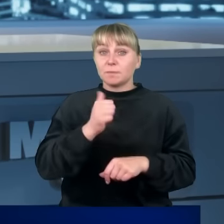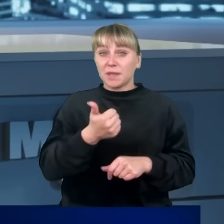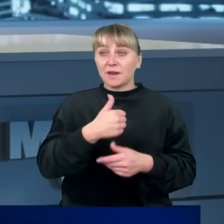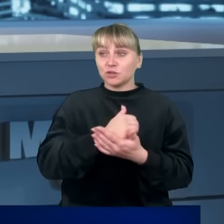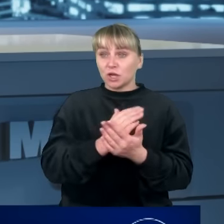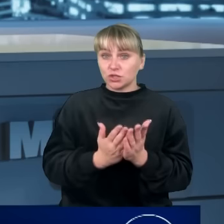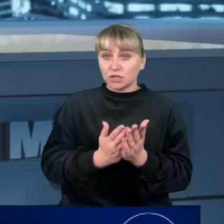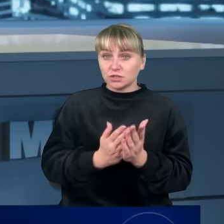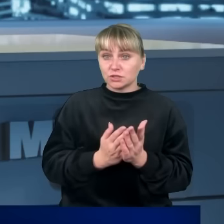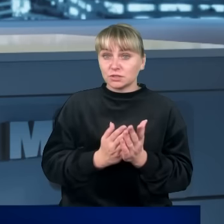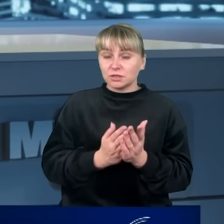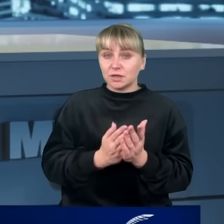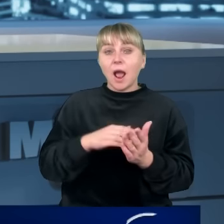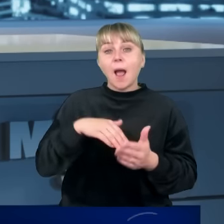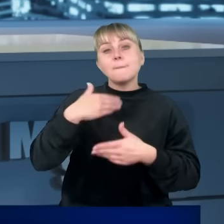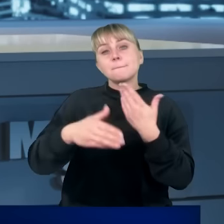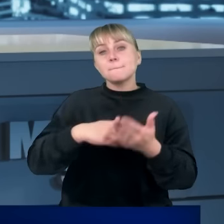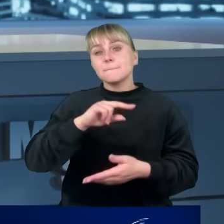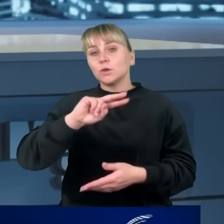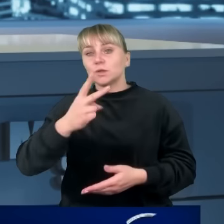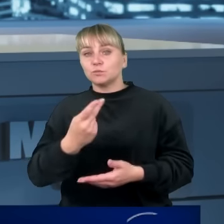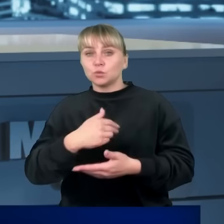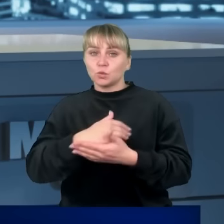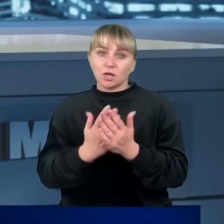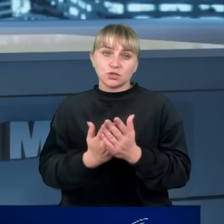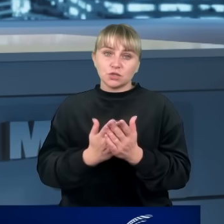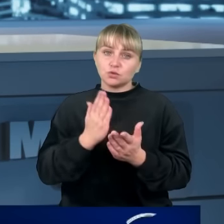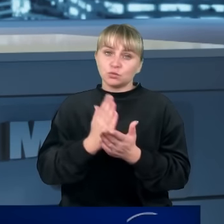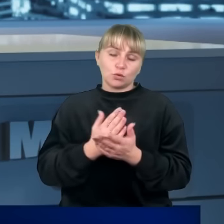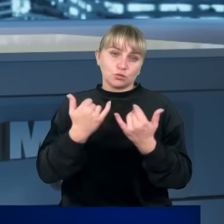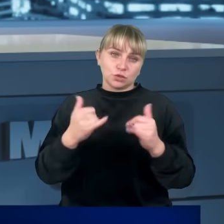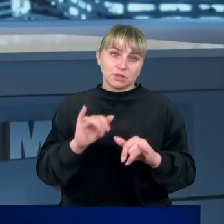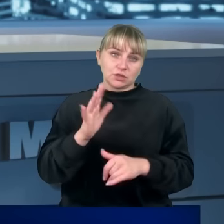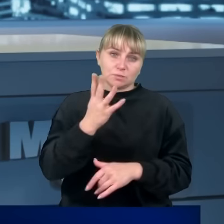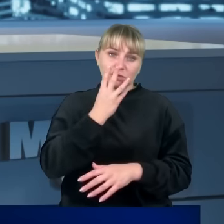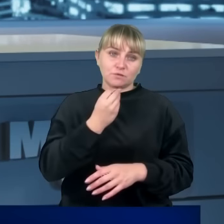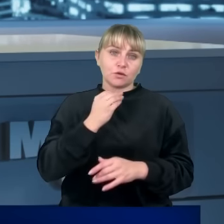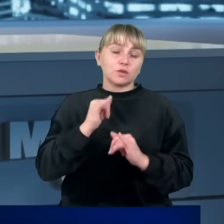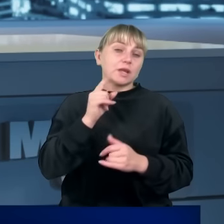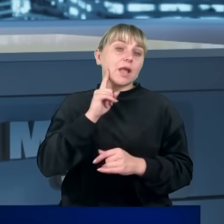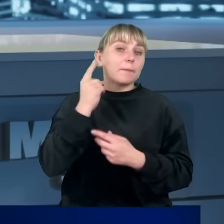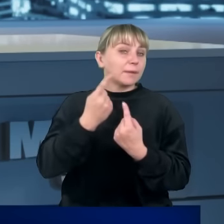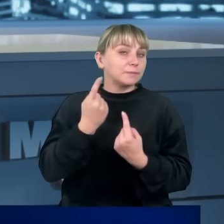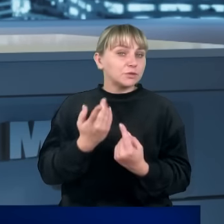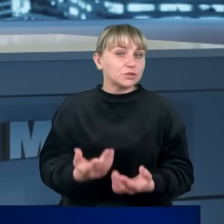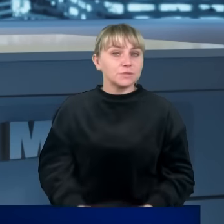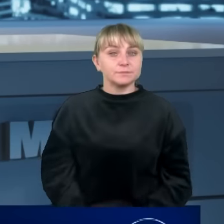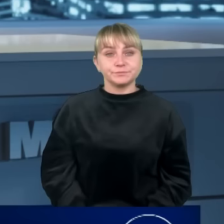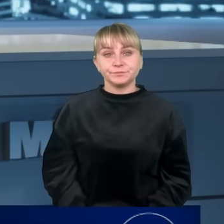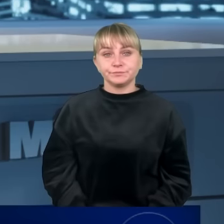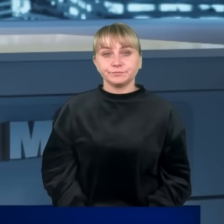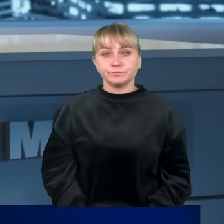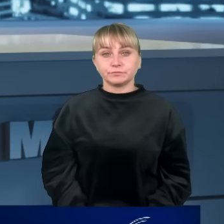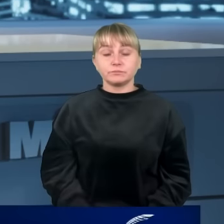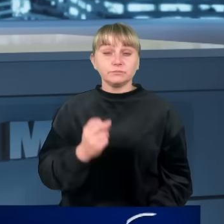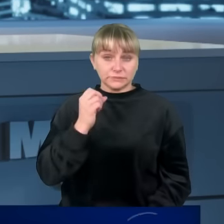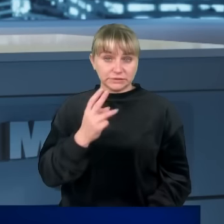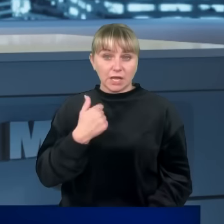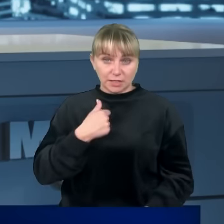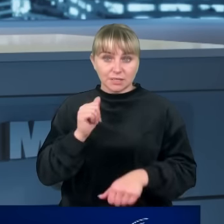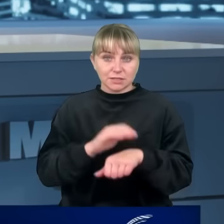wtedy jak się dostanie do drugiej tury, no to już będzie dużo prościej. Co by Pan o tym sądził? Oczywiście, że tak. Jestem za tym, zgadzam się z Panem pod jednym